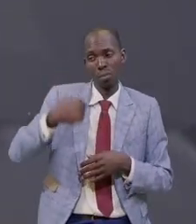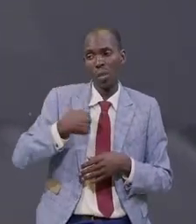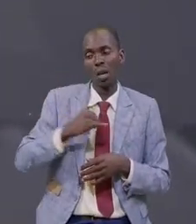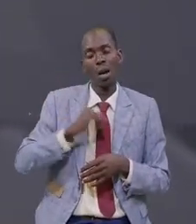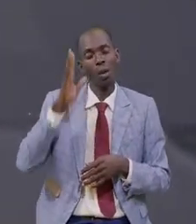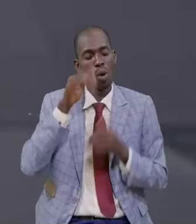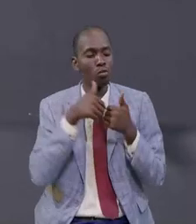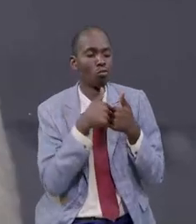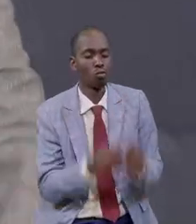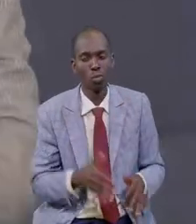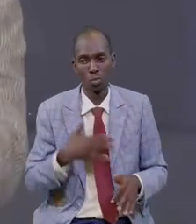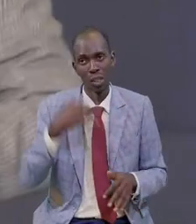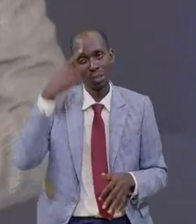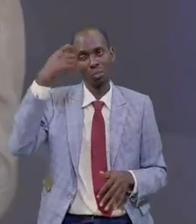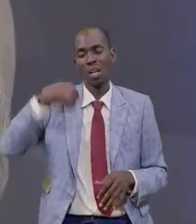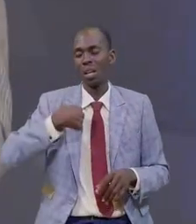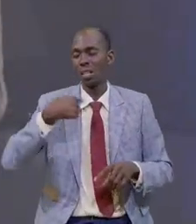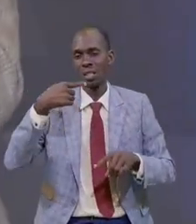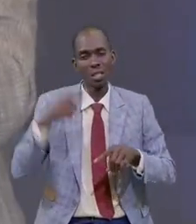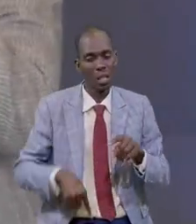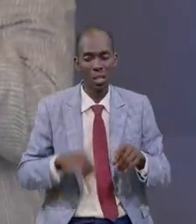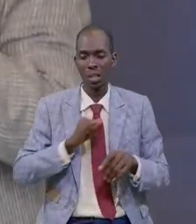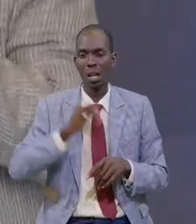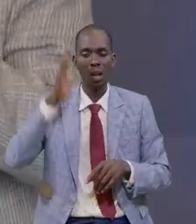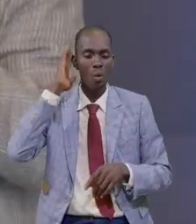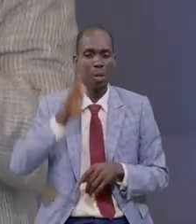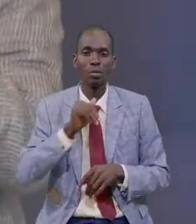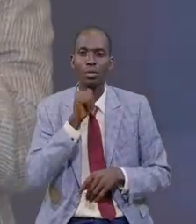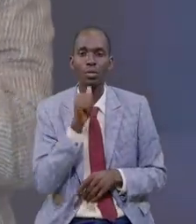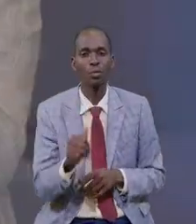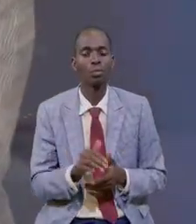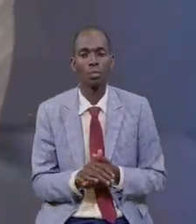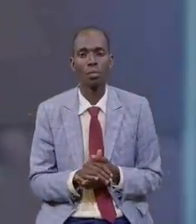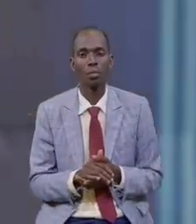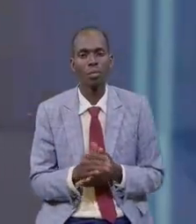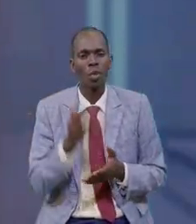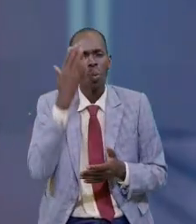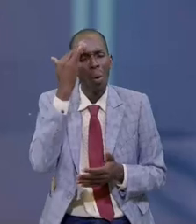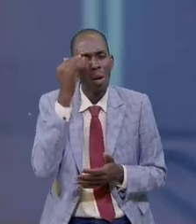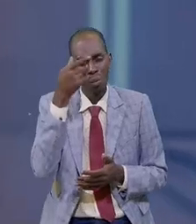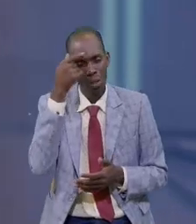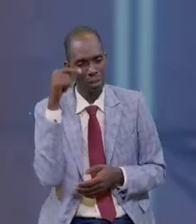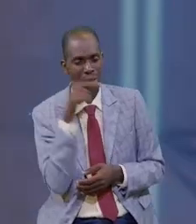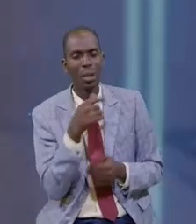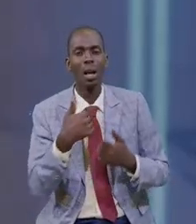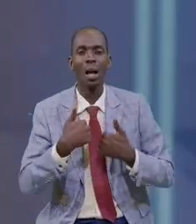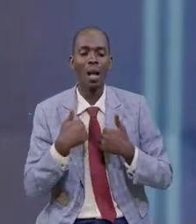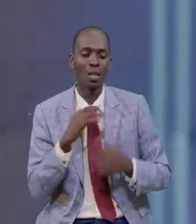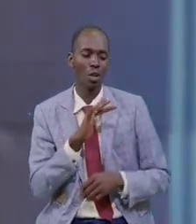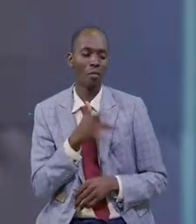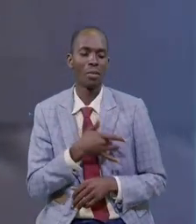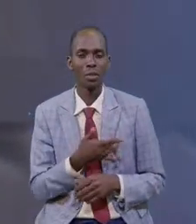le ferai pas ainsi donc sa conviction sous le rêve pour